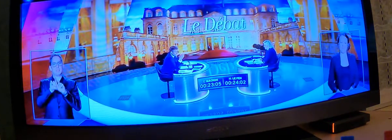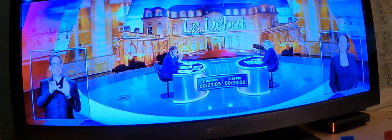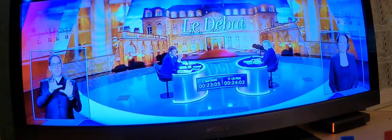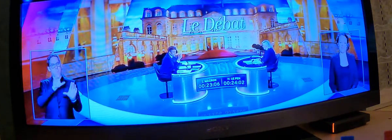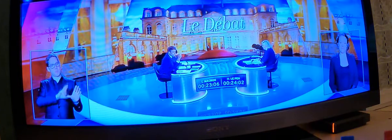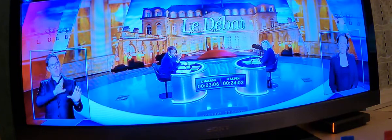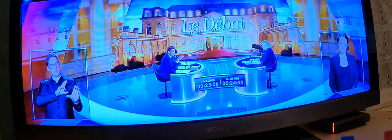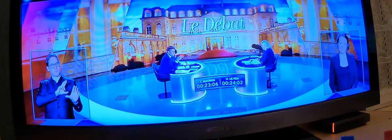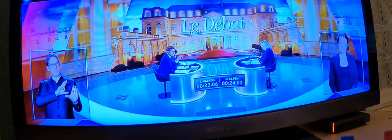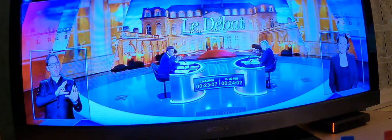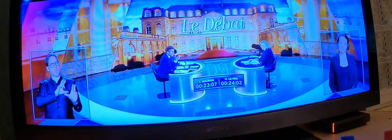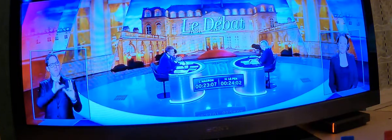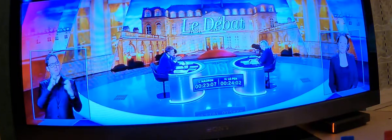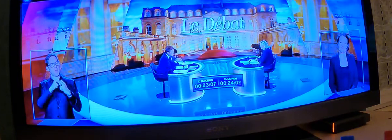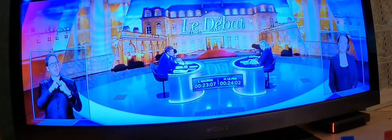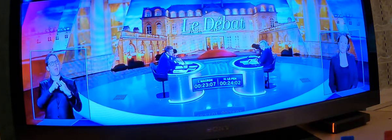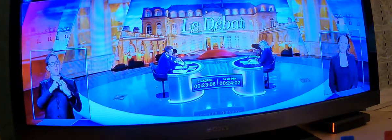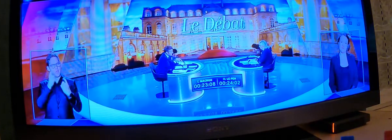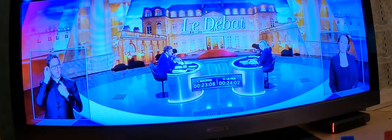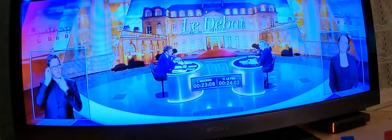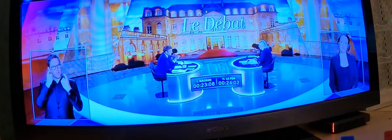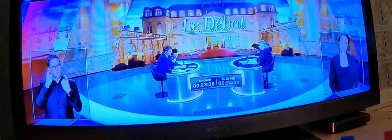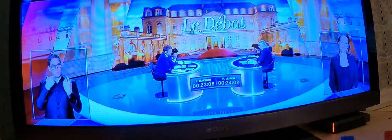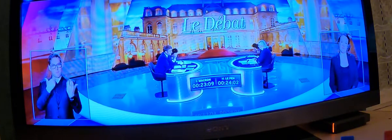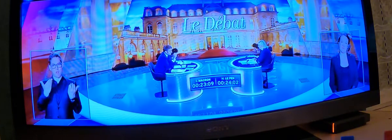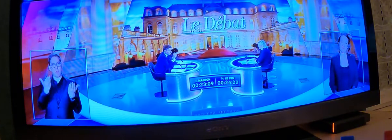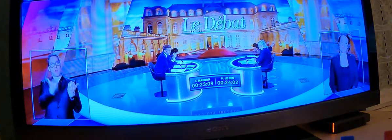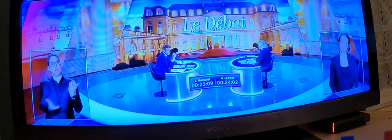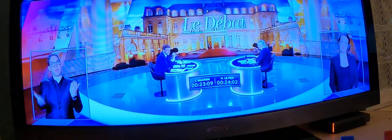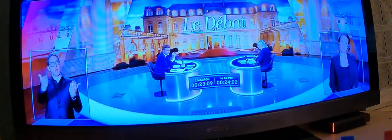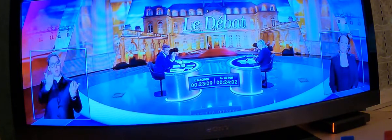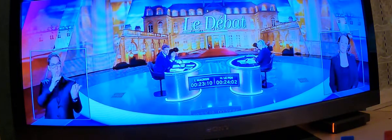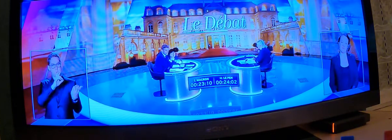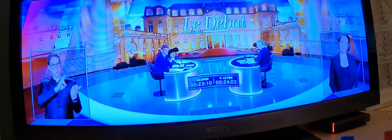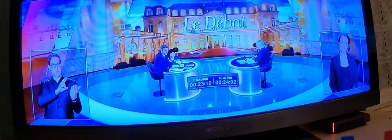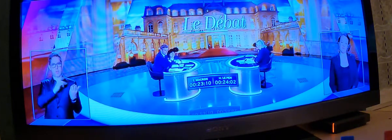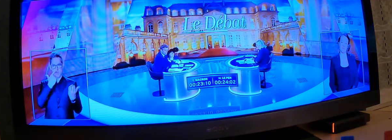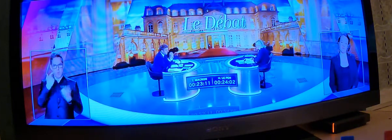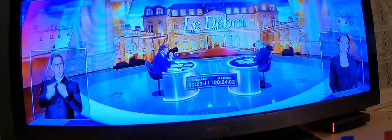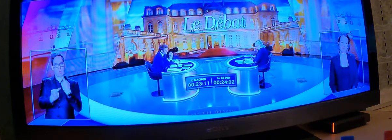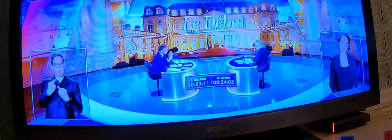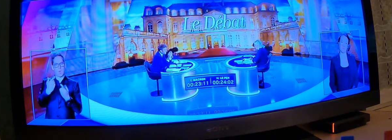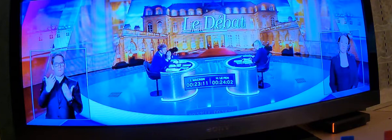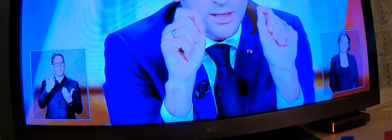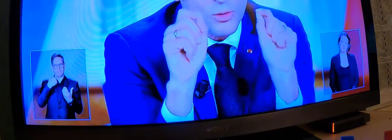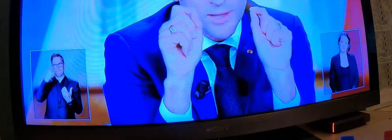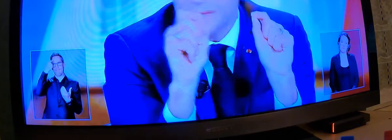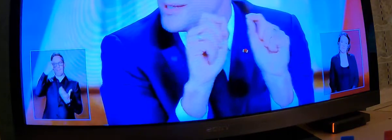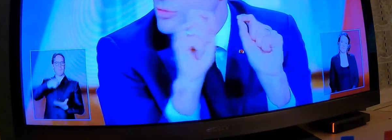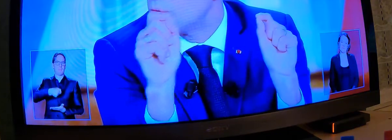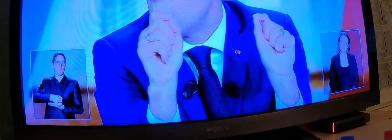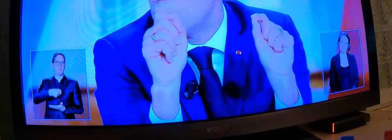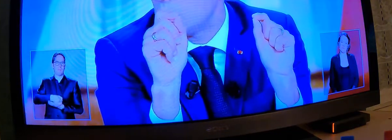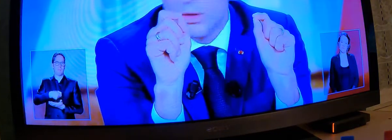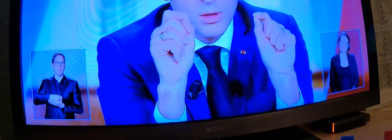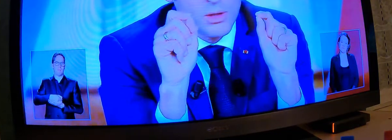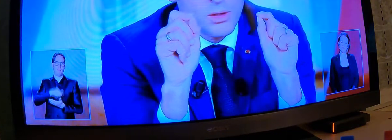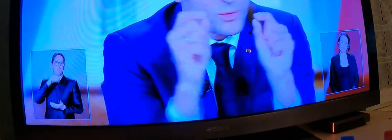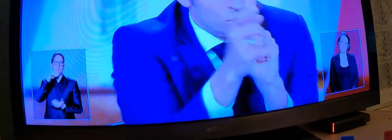Moi, je propose, y compris pour toutes celles et ceux qui sont aujourd'hui à la retraite, de passer ce qu'on appelle le minimum contributif, c'est-à-dire quelqu'un qui a une carrière complète à 1100